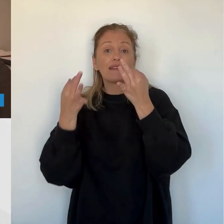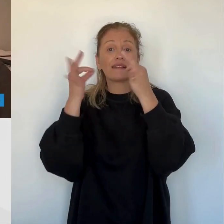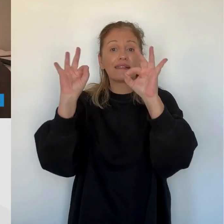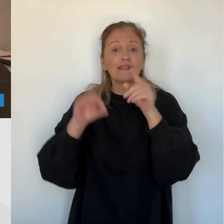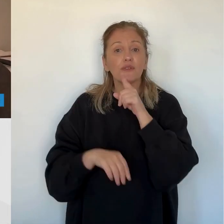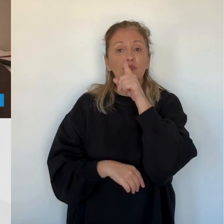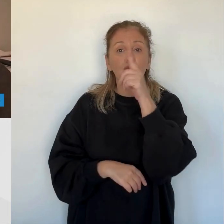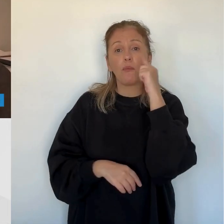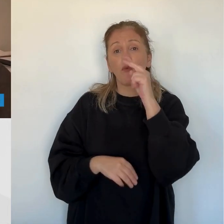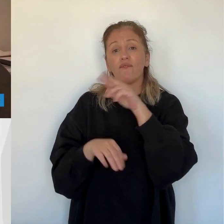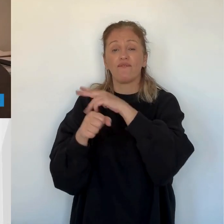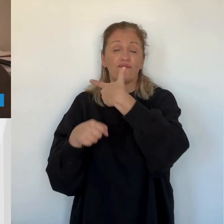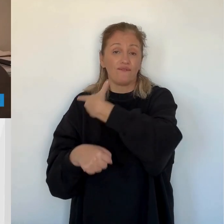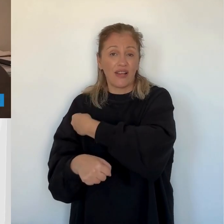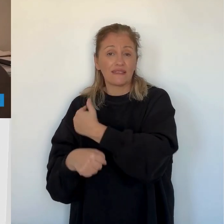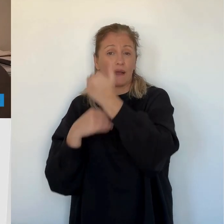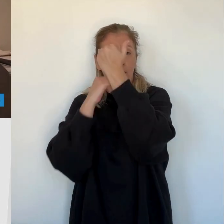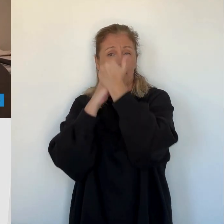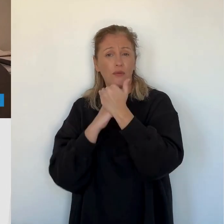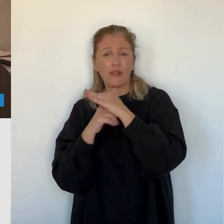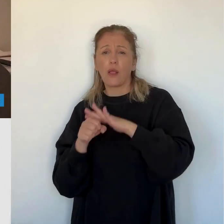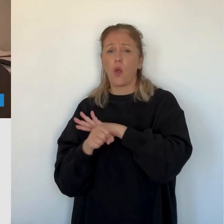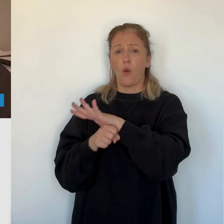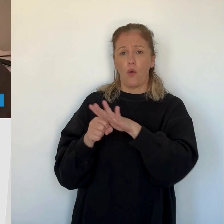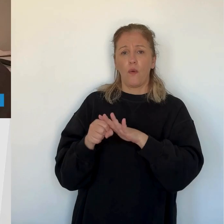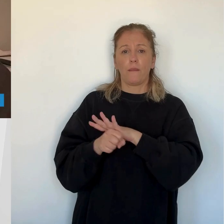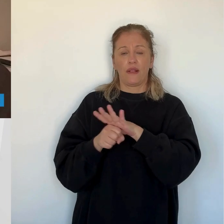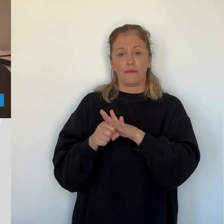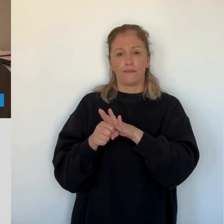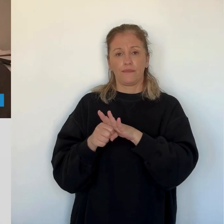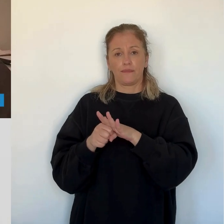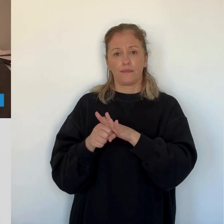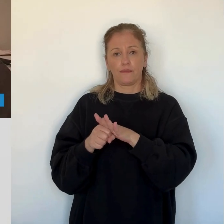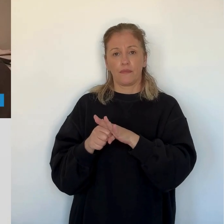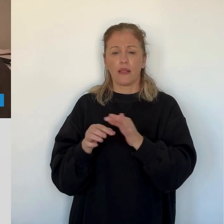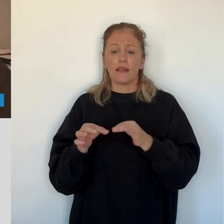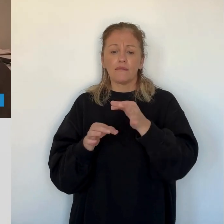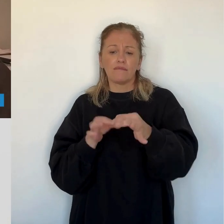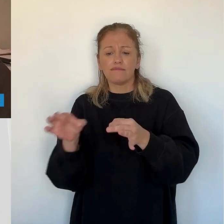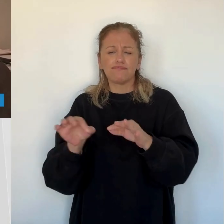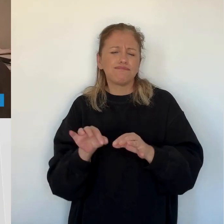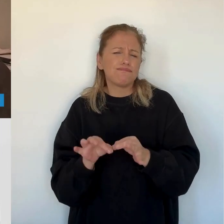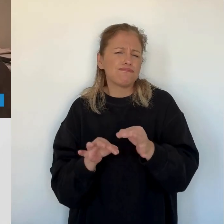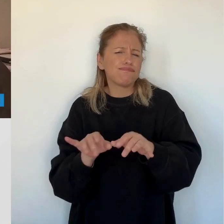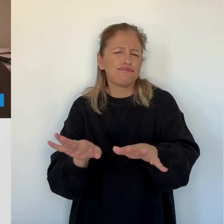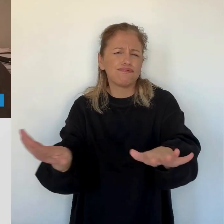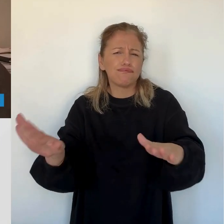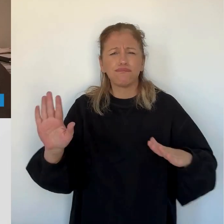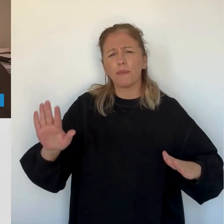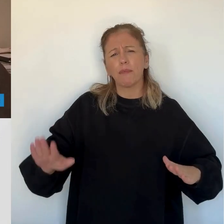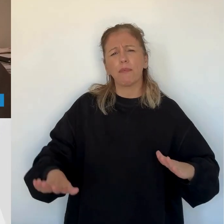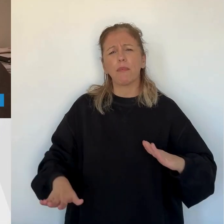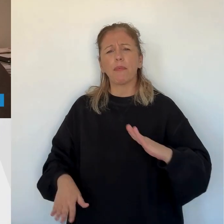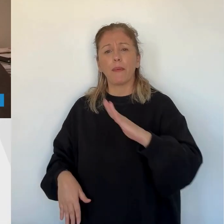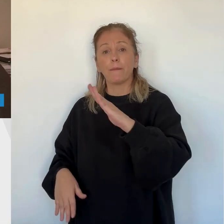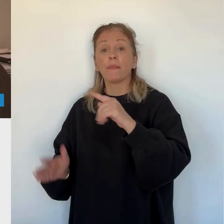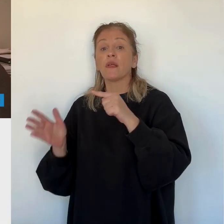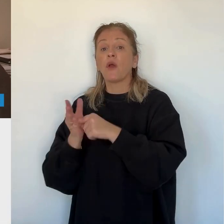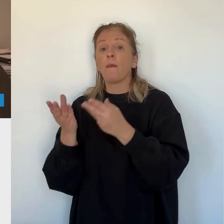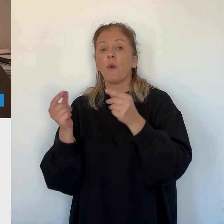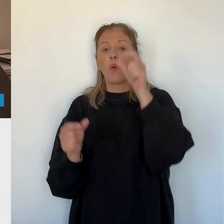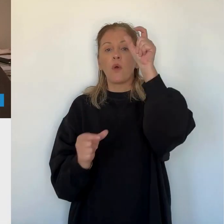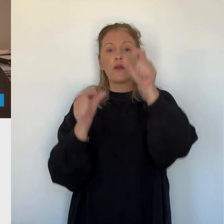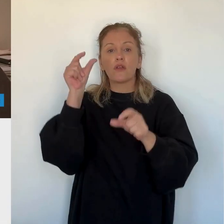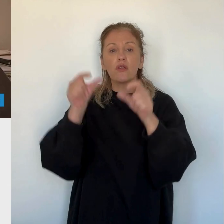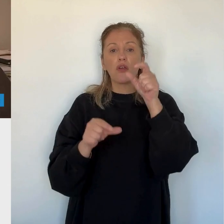jours pour que l'immunité soit complète. Pour autant, dès qu'on est vacciné, il commence à y avoir une immunité au bout de quelques jours. Et surtout, le pic, ça ne veut pas dire que c'est un